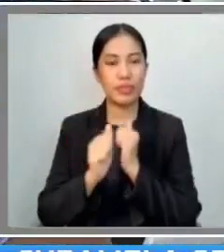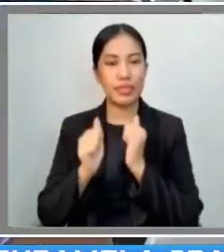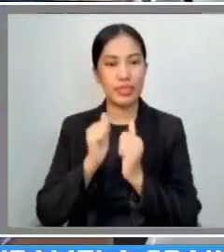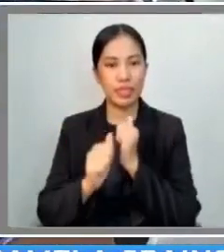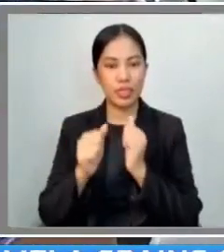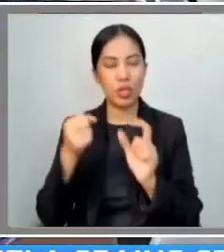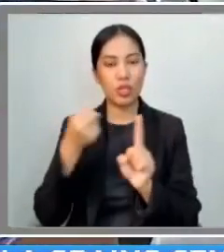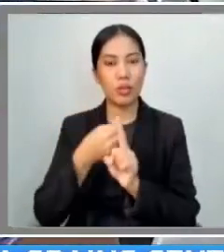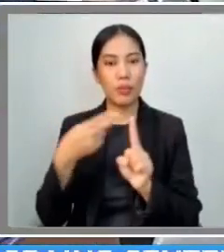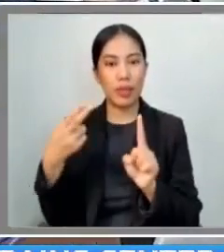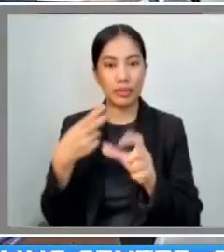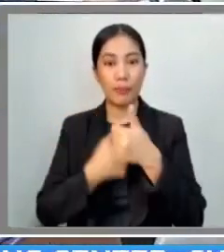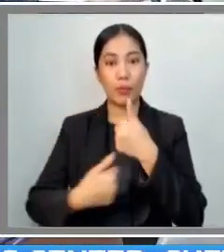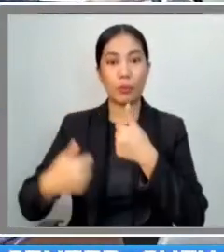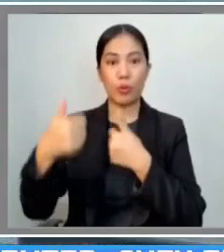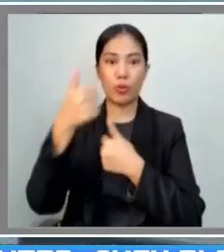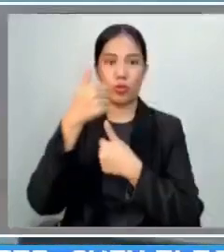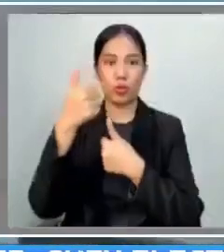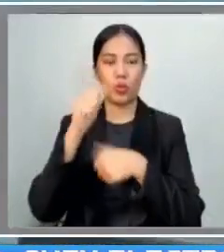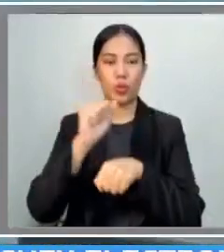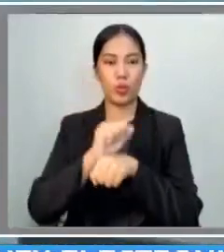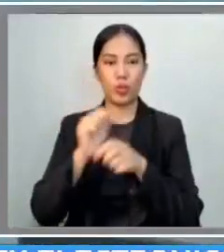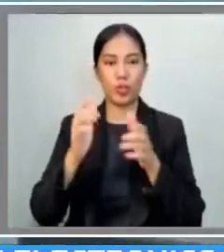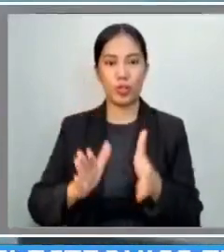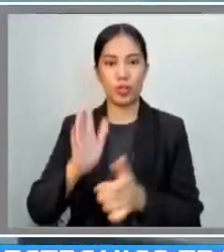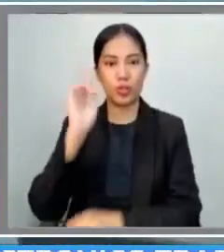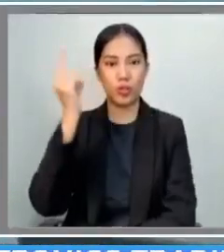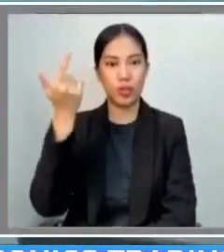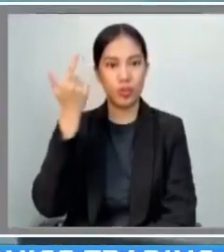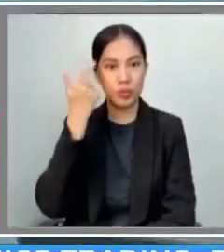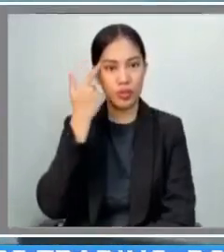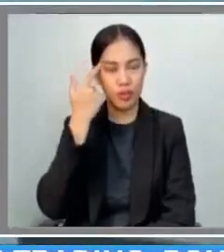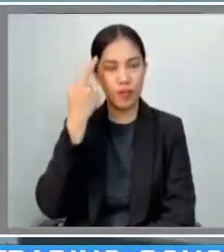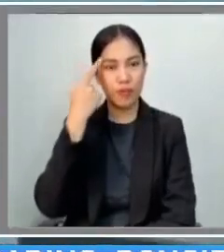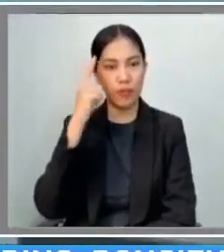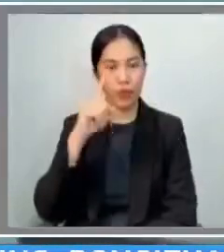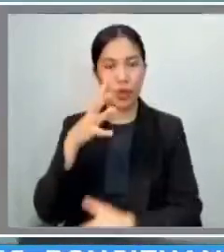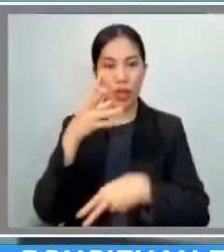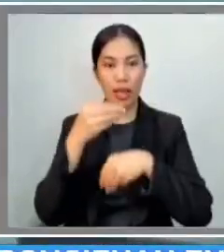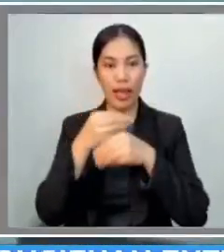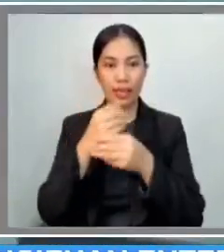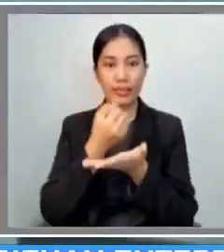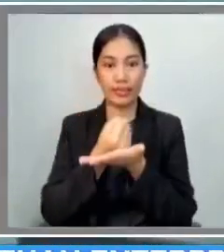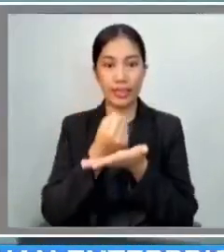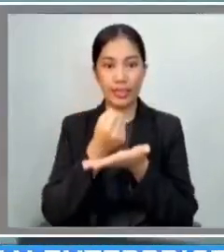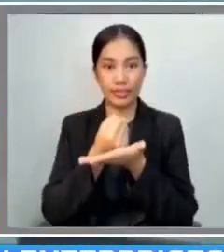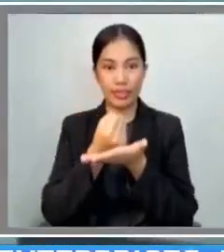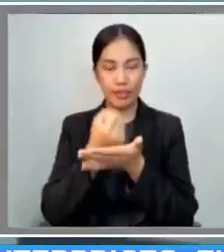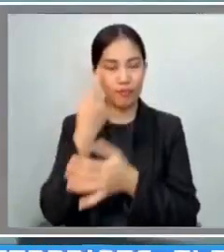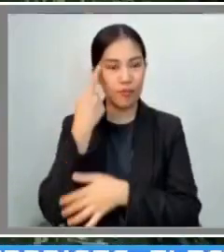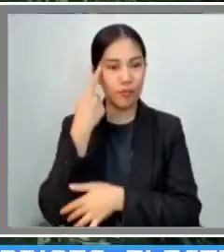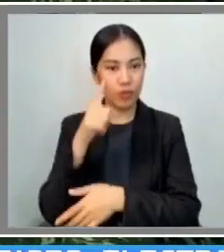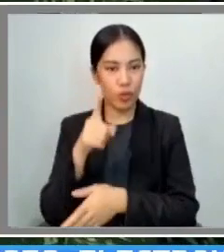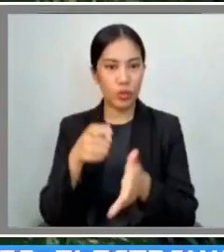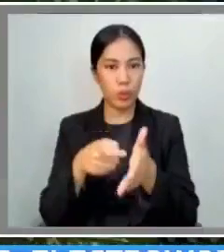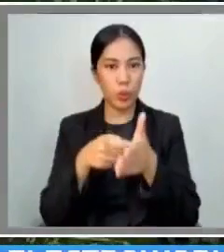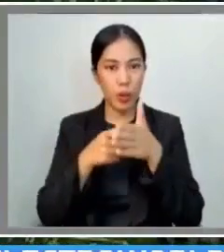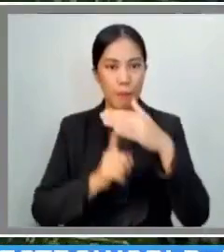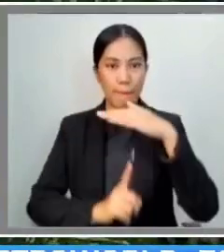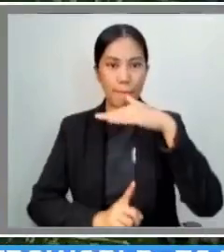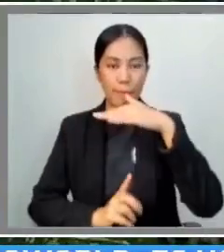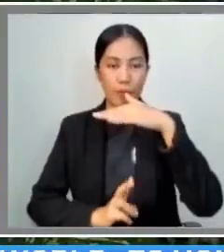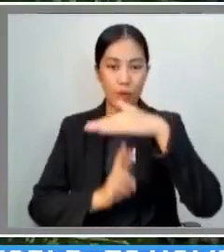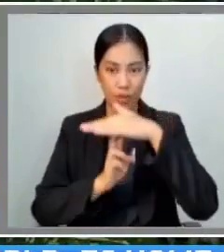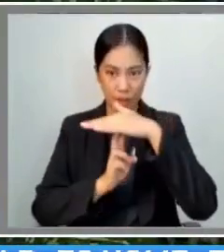opisyal at empleyado ng gobyerno sa mas mataas na salary grade level sa kanilang mandatory retirement Masaya yun masaya